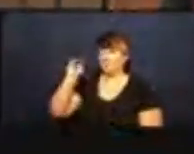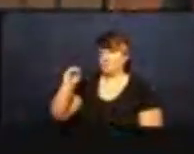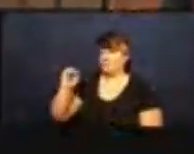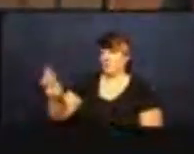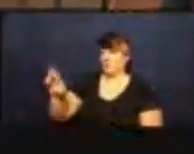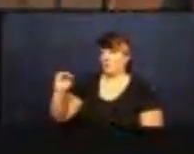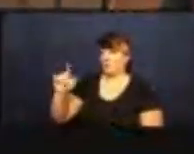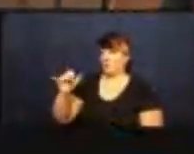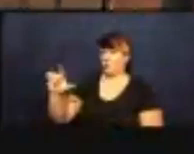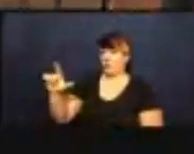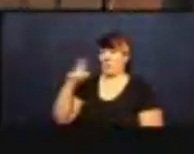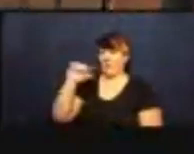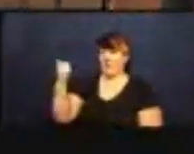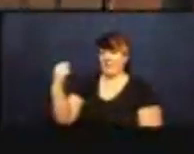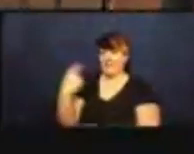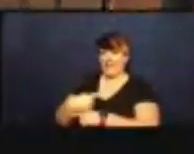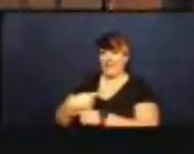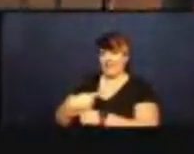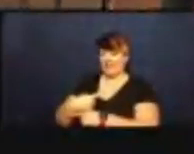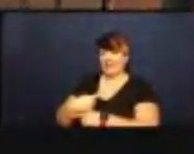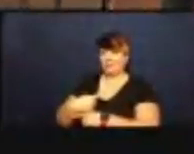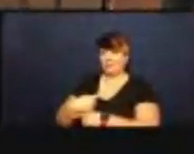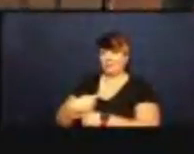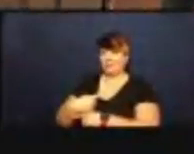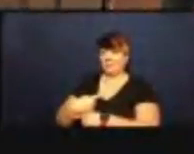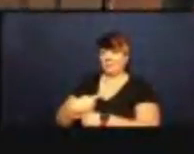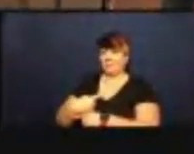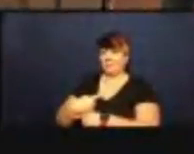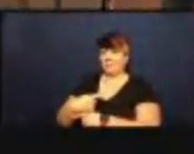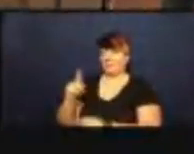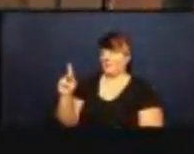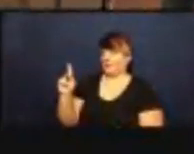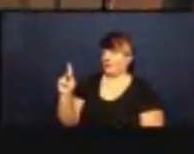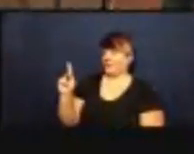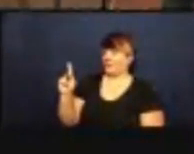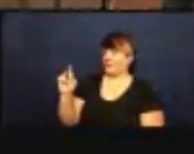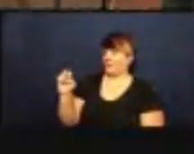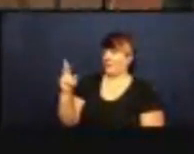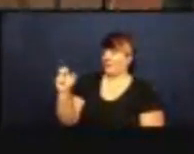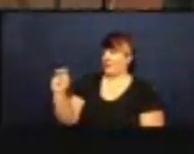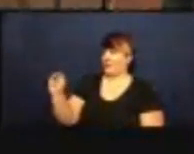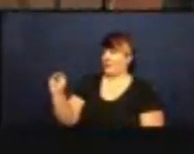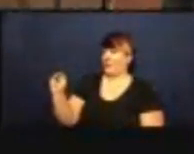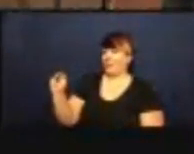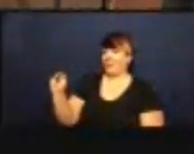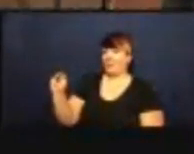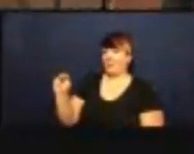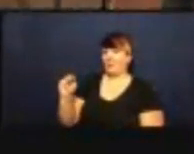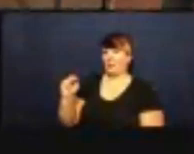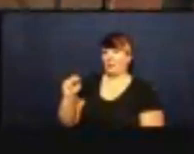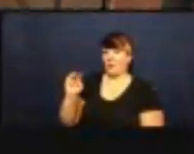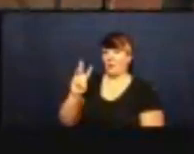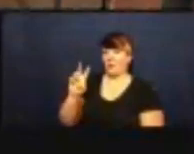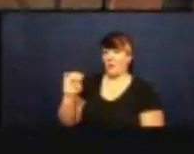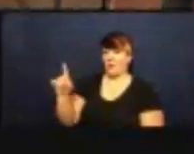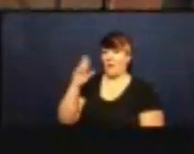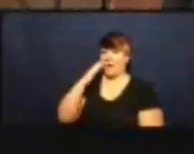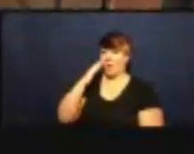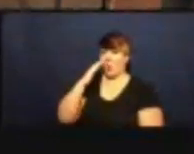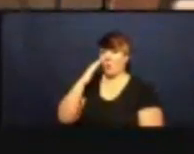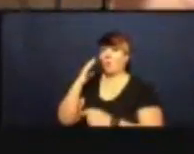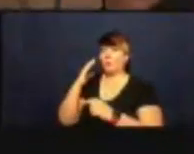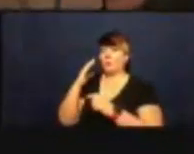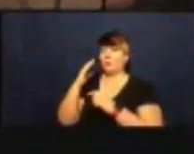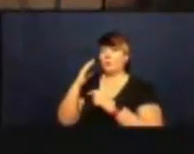Ningependa kuzungumzia swala la Bwana Marshall kuhusu siku kumi. Na Kevin Brown pia alizungumzia swala